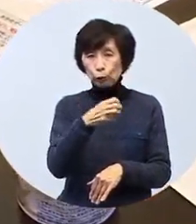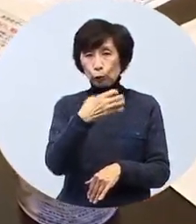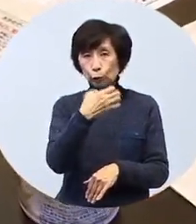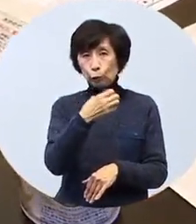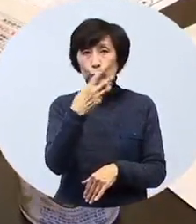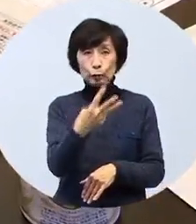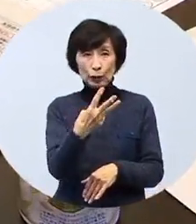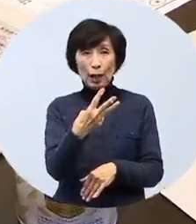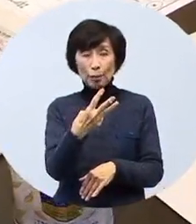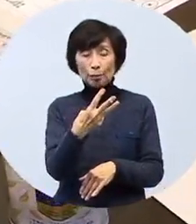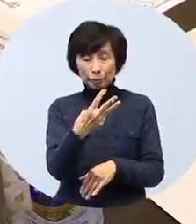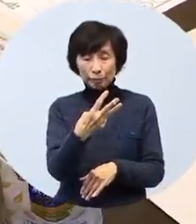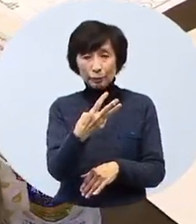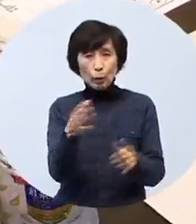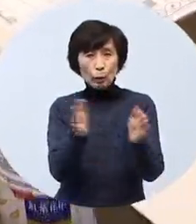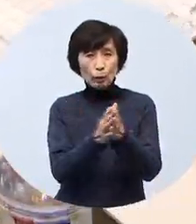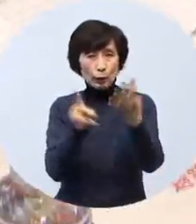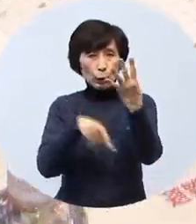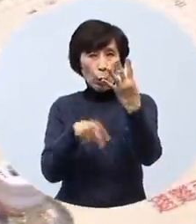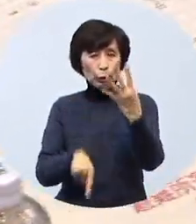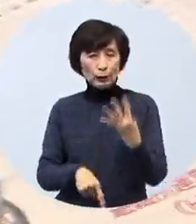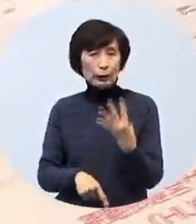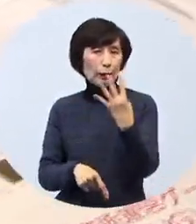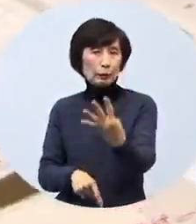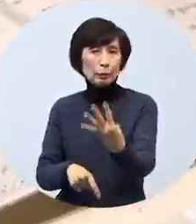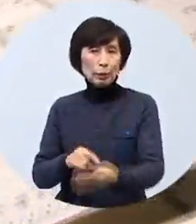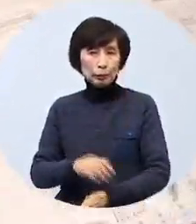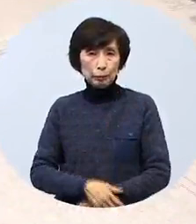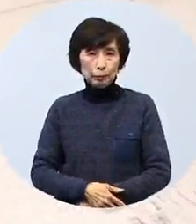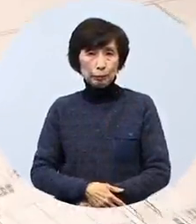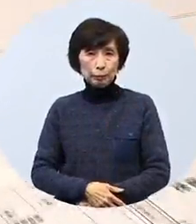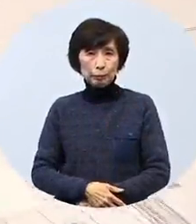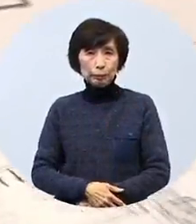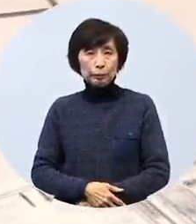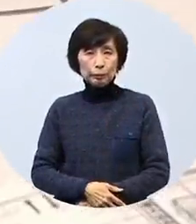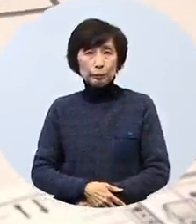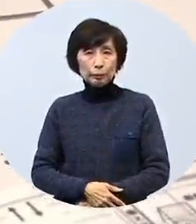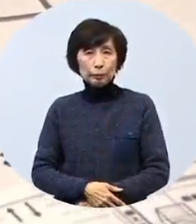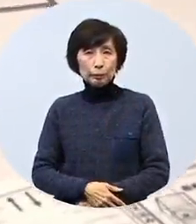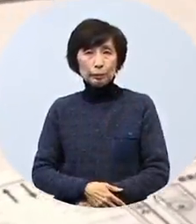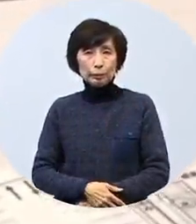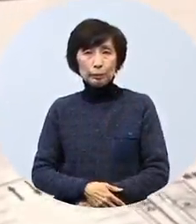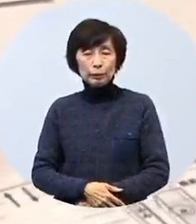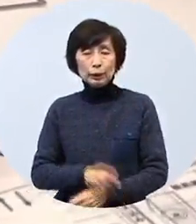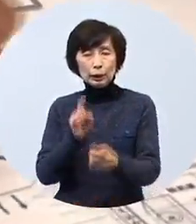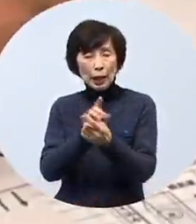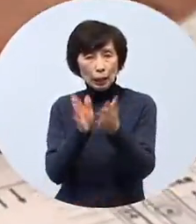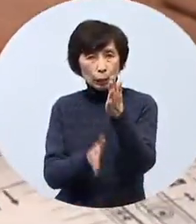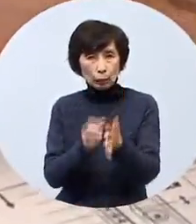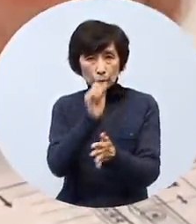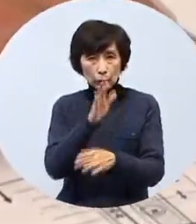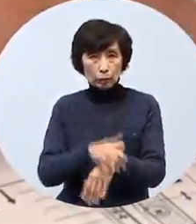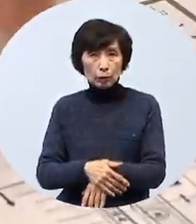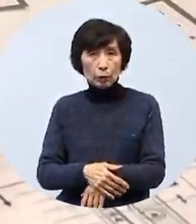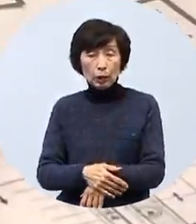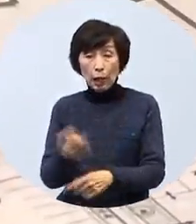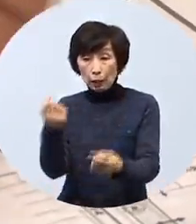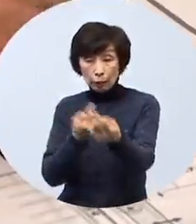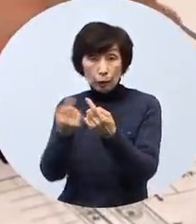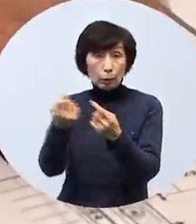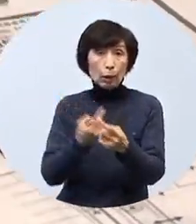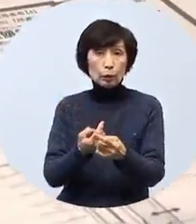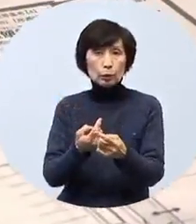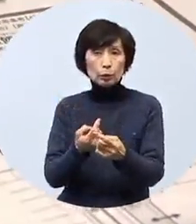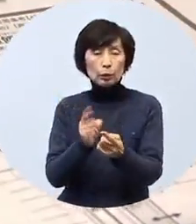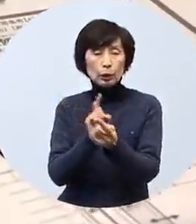95歳、95歳、93歳のそんな感じなんですよ。全部で4人いました、はい、どんどん来ますんで対